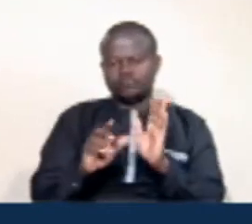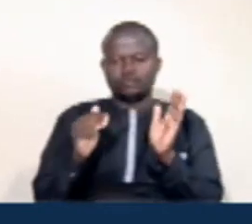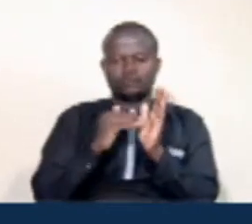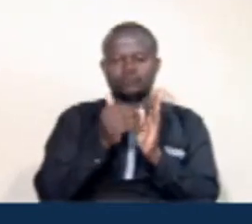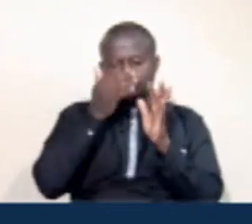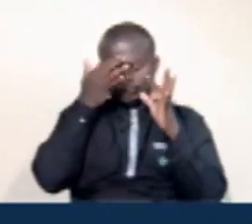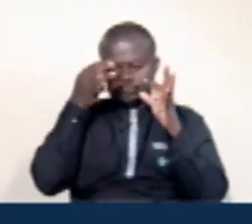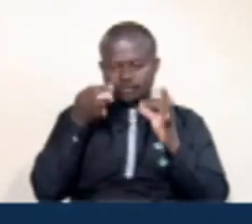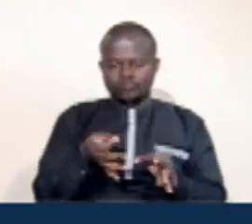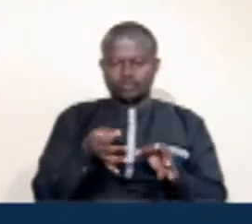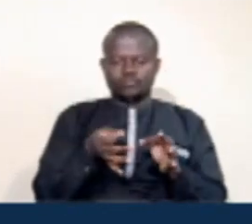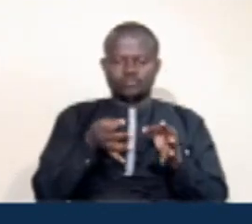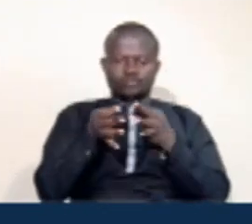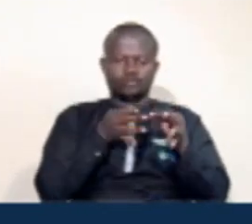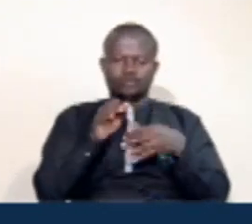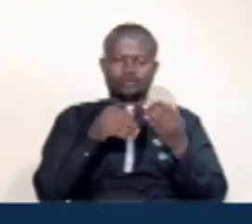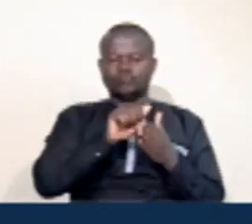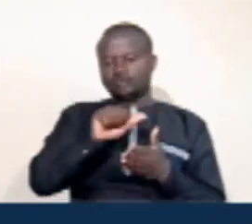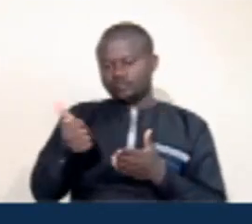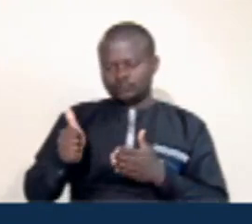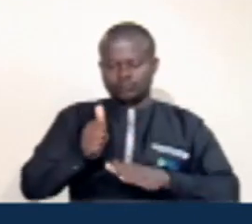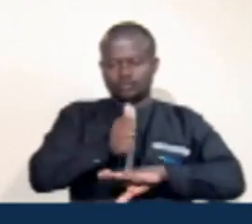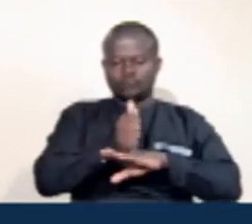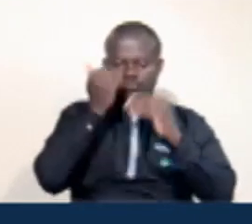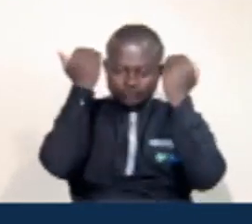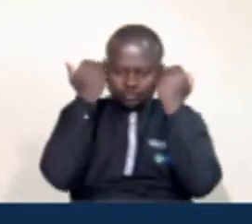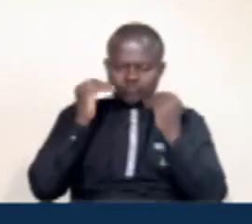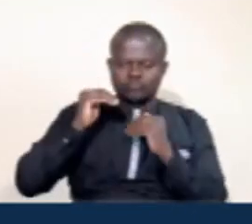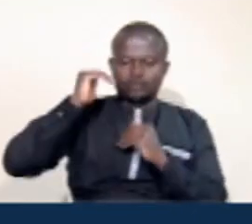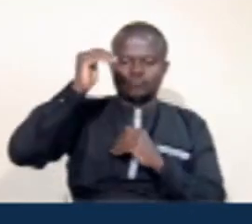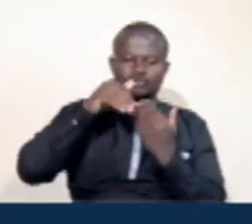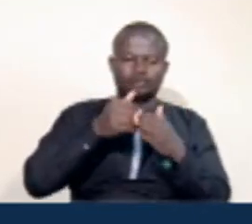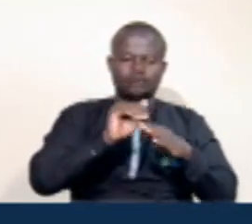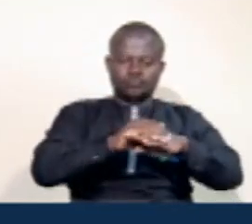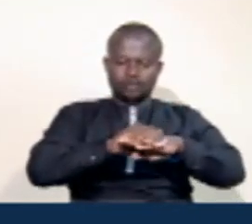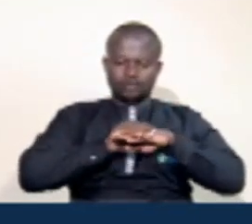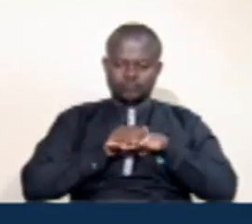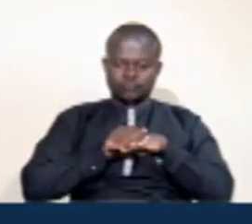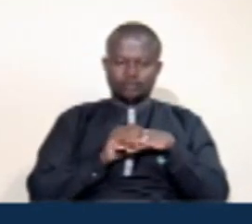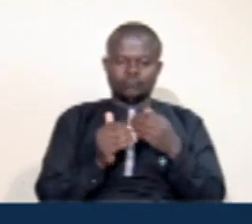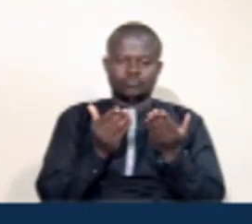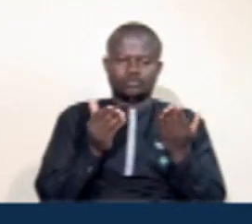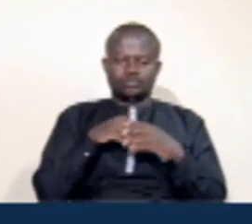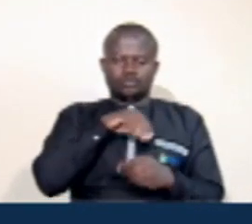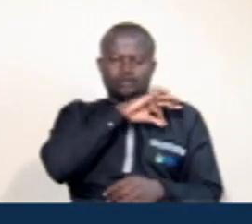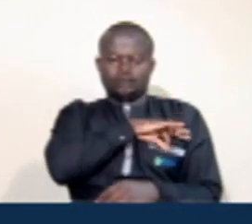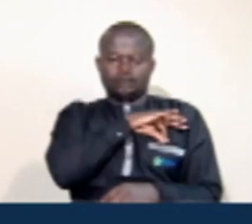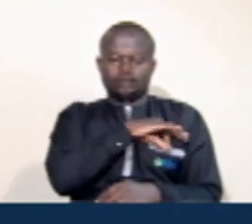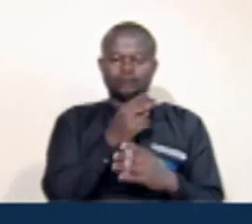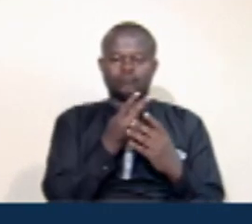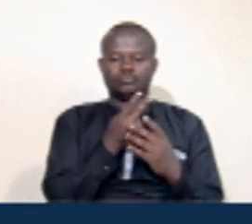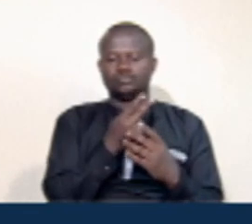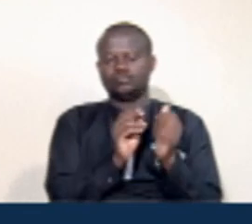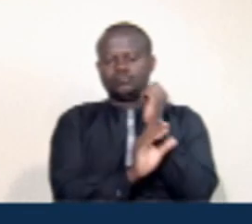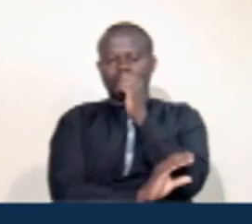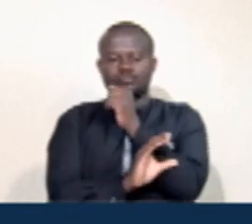cyemezo gishimangiye ikindi cyari cyafashwe n'urukiko rukuru aho mu Bwongereza ko biri mu nyungu